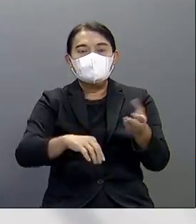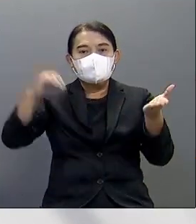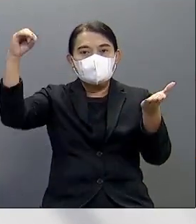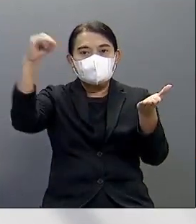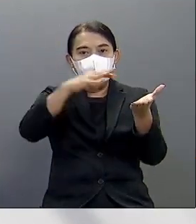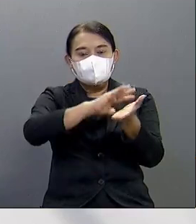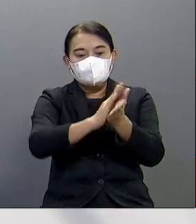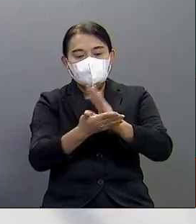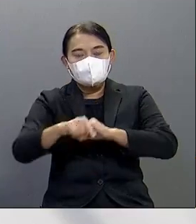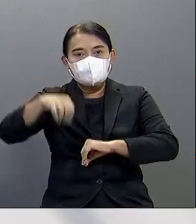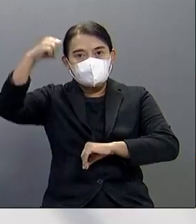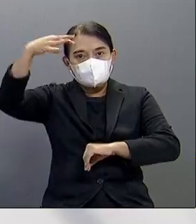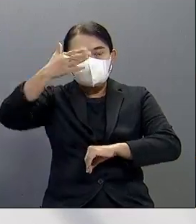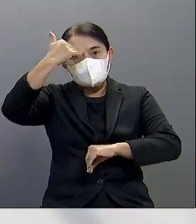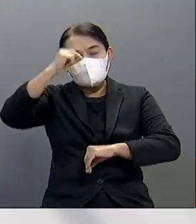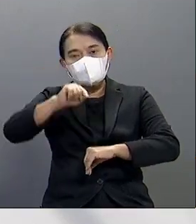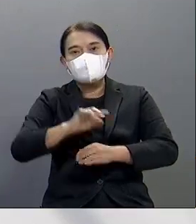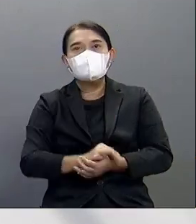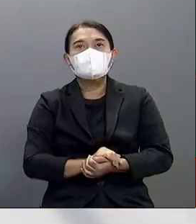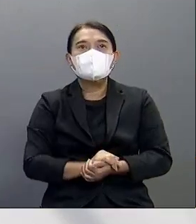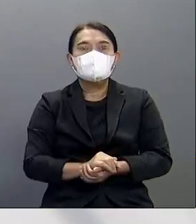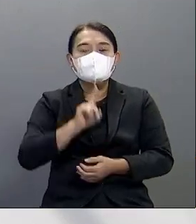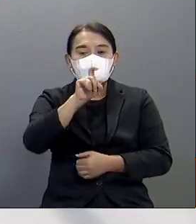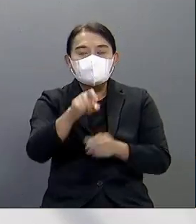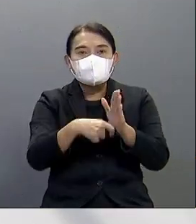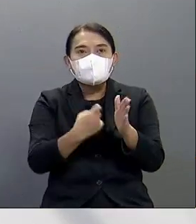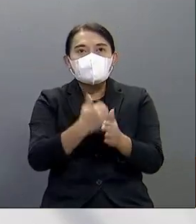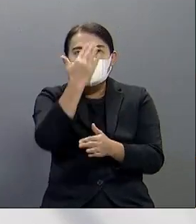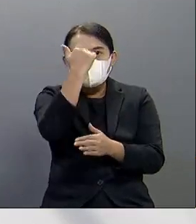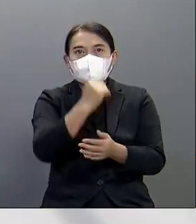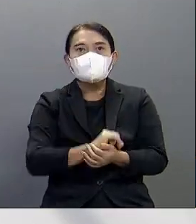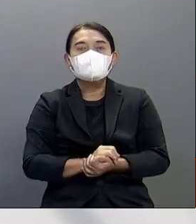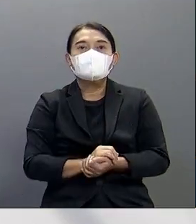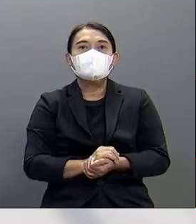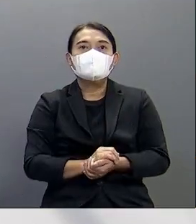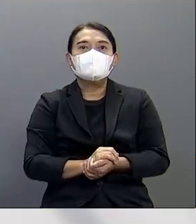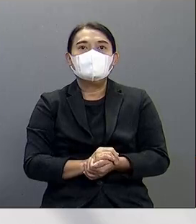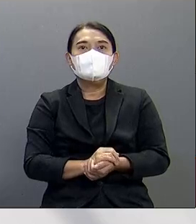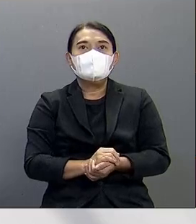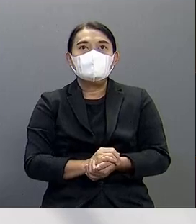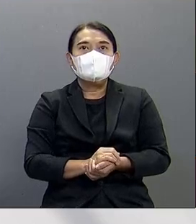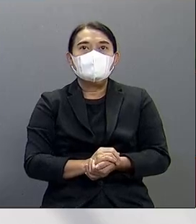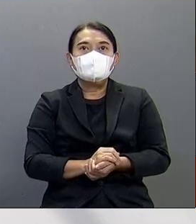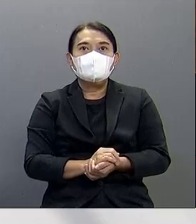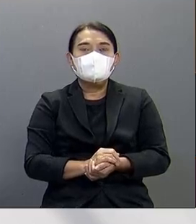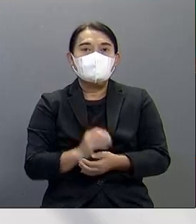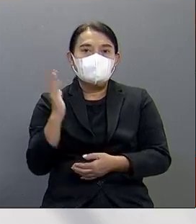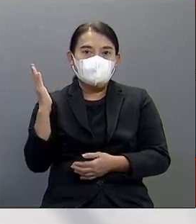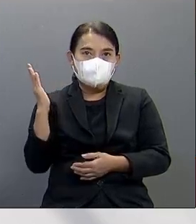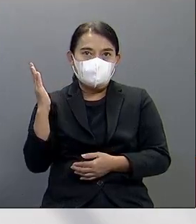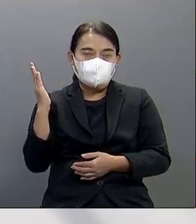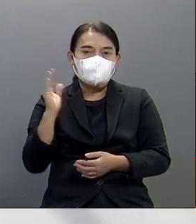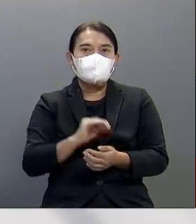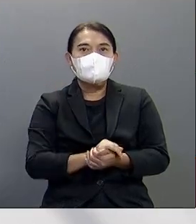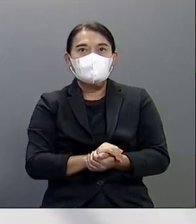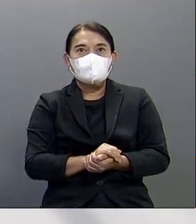ายถึงว่าเดิมต้นตอของเหตุการณ์ล่าสุดที่เกิดจากอะไรคะ ถ้าเกิดจากณต้นตรงนี้นะครับต้นไฟต้น